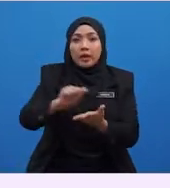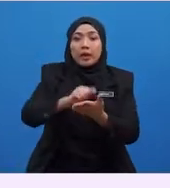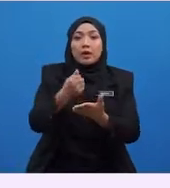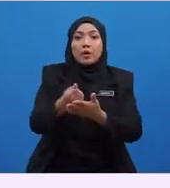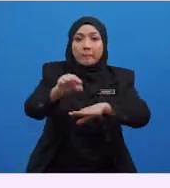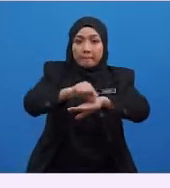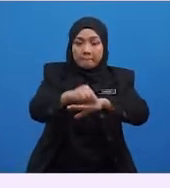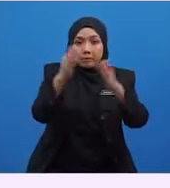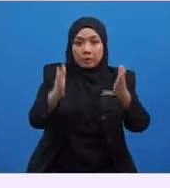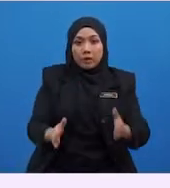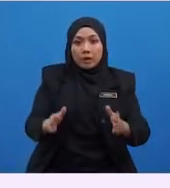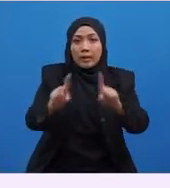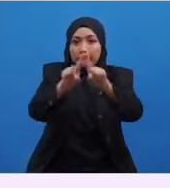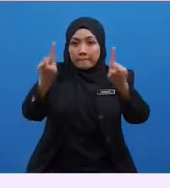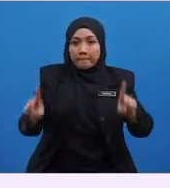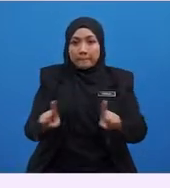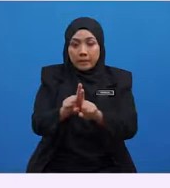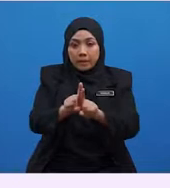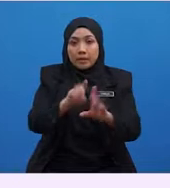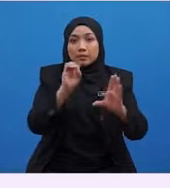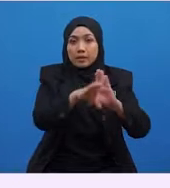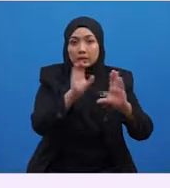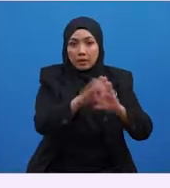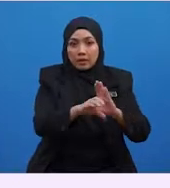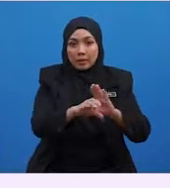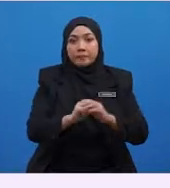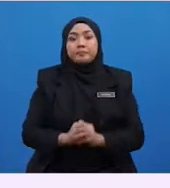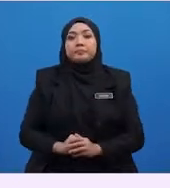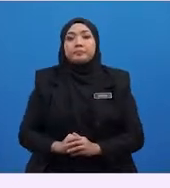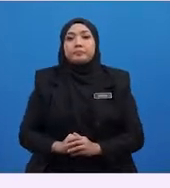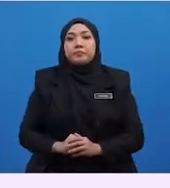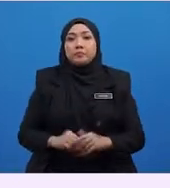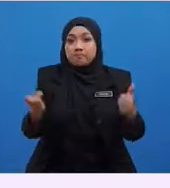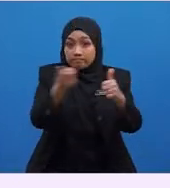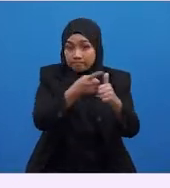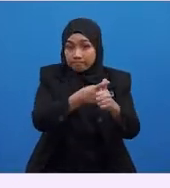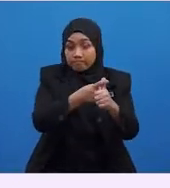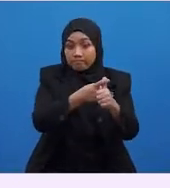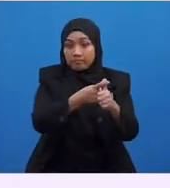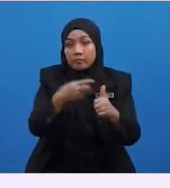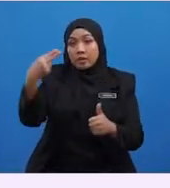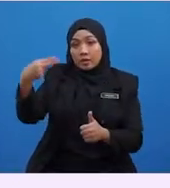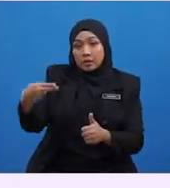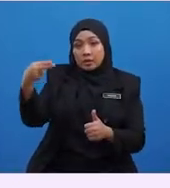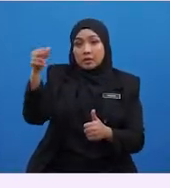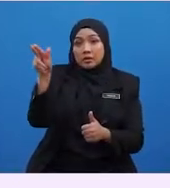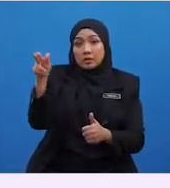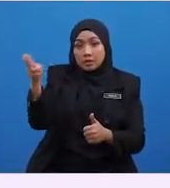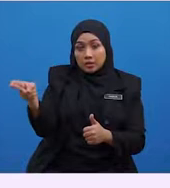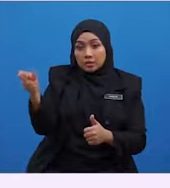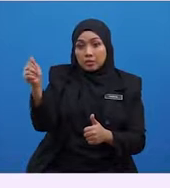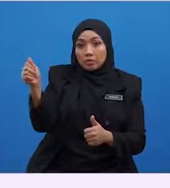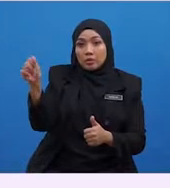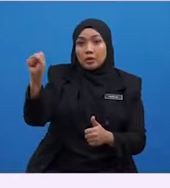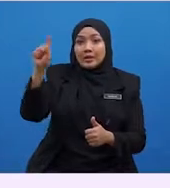pangkalan data. Butiran akaun yang diperlukan adalah pertama, host iaitu nama